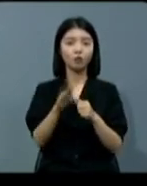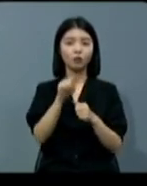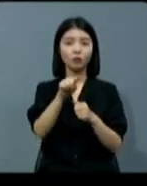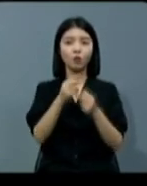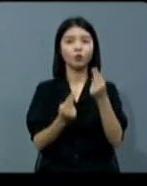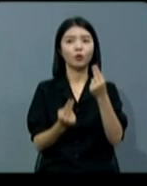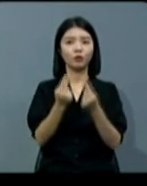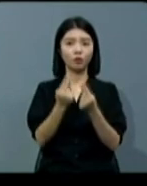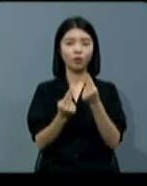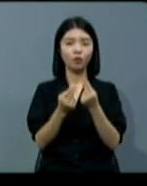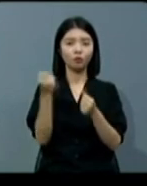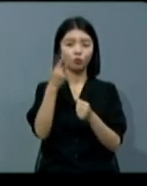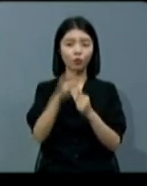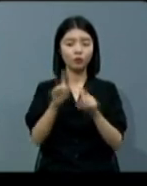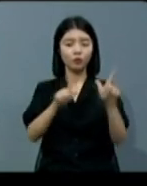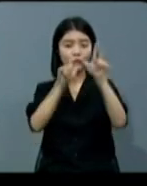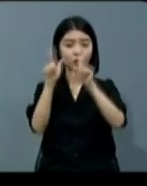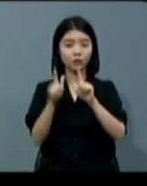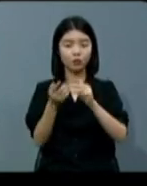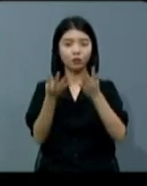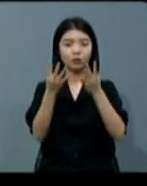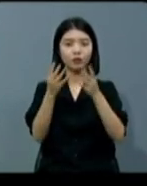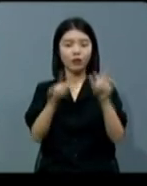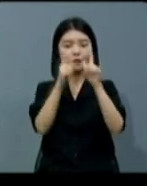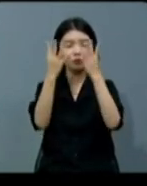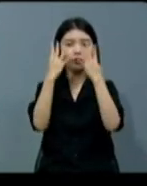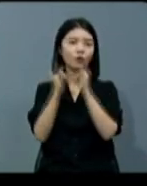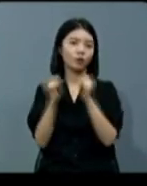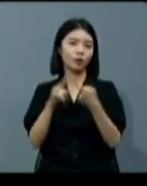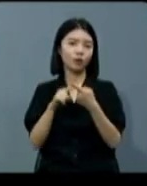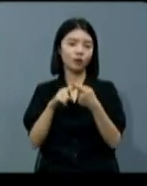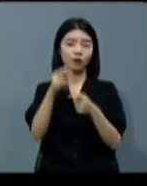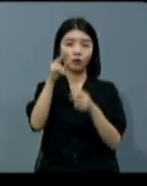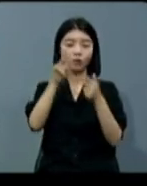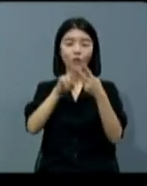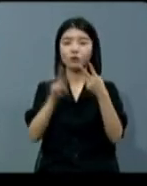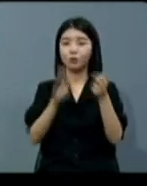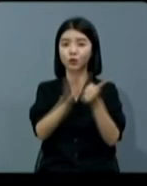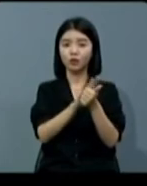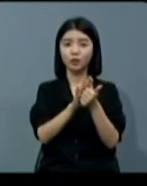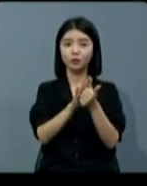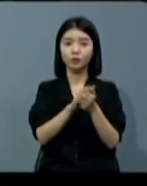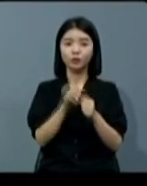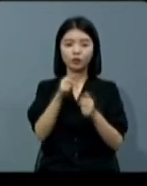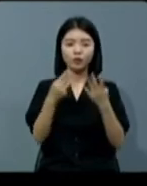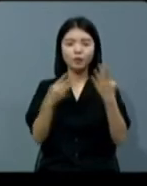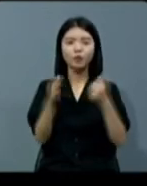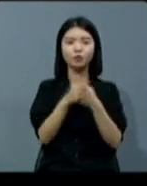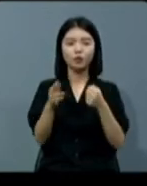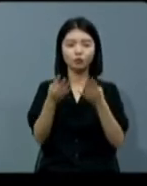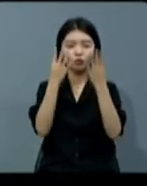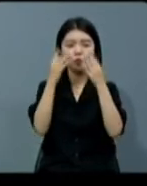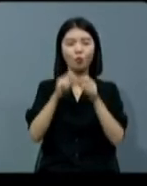비해서 또 그리고 생전 수용인에 대한 형사보상금액, 그러니까 이 사삼으로 인해서 수용생활을 오래 하신 분들이 있기